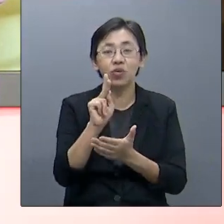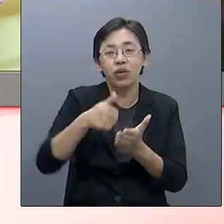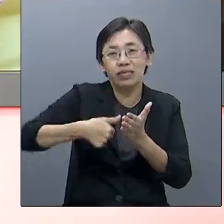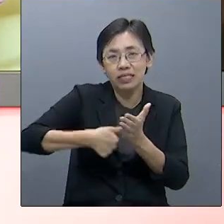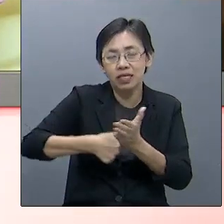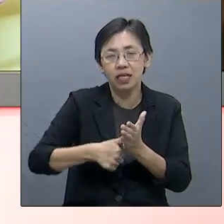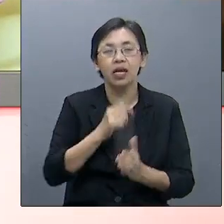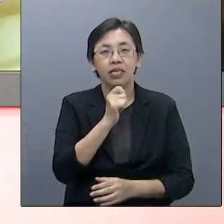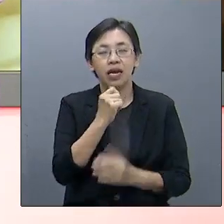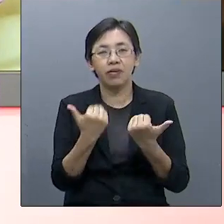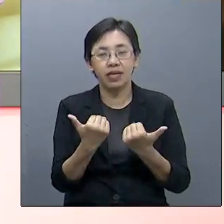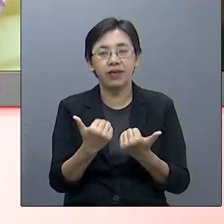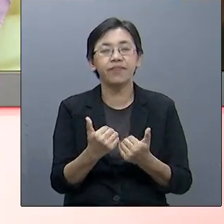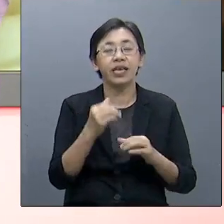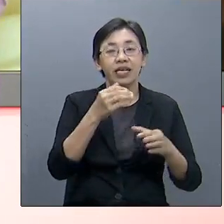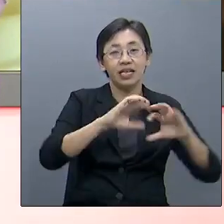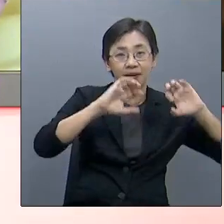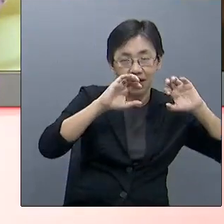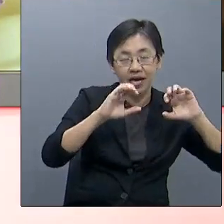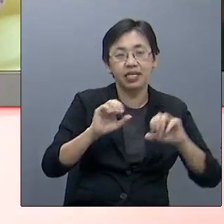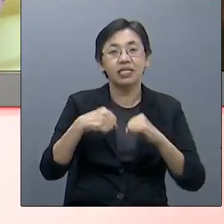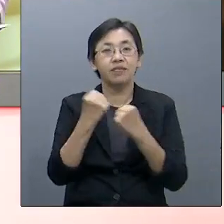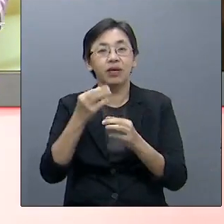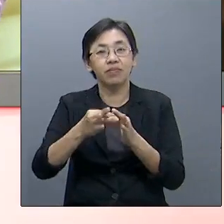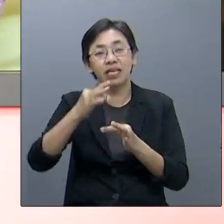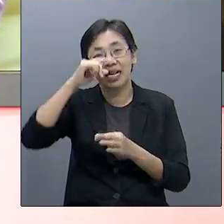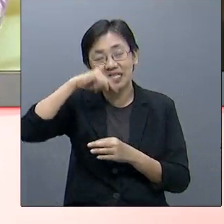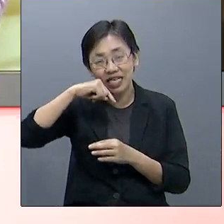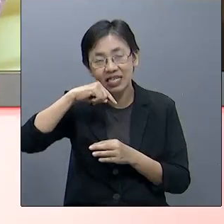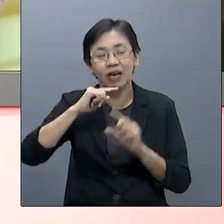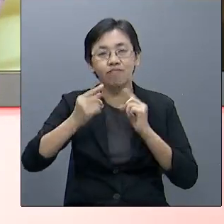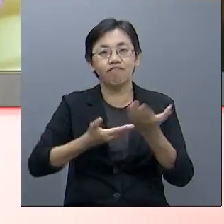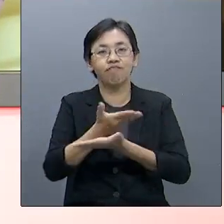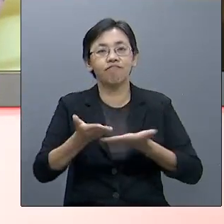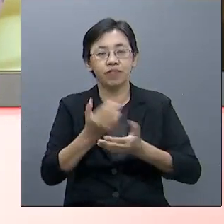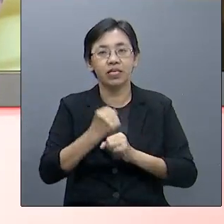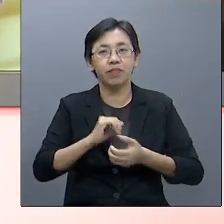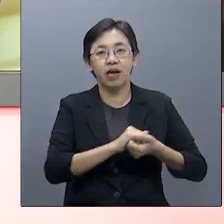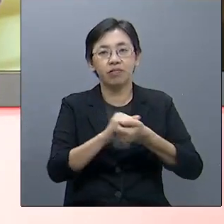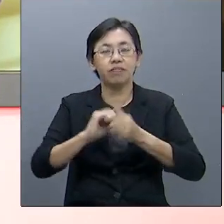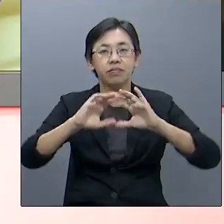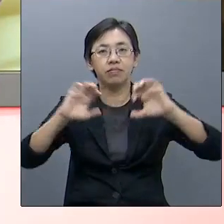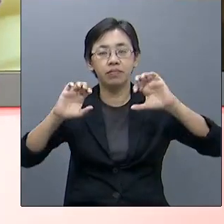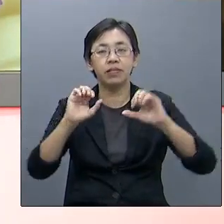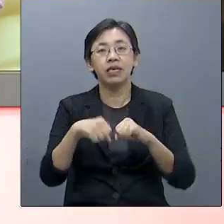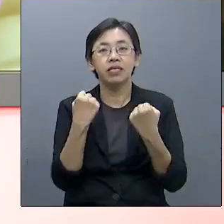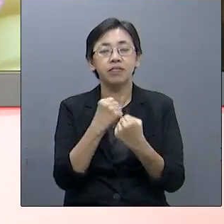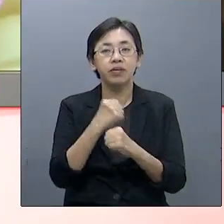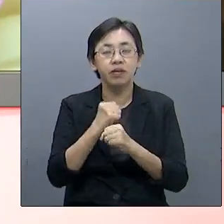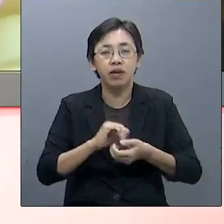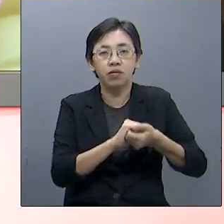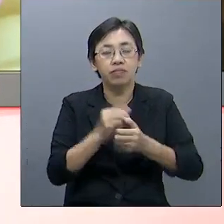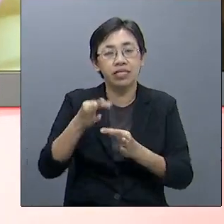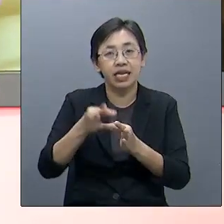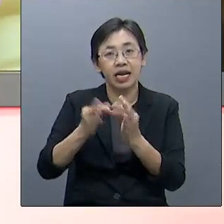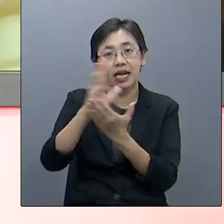แล้วก็สมาคมธนาคารไทยค่ะพร้อมทำงานร่วมกับรัฐบาลนะคะซึ่งที่ผ่านมาค่ะสมาคมก็ได้มีการทำงานกับแบงก์ชาติมาโดยตล